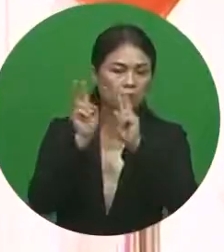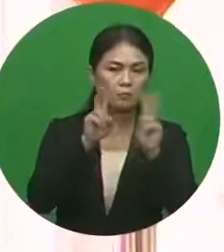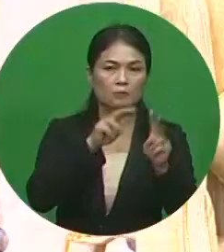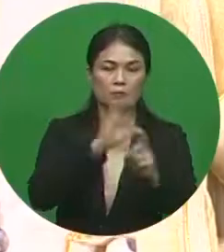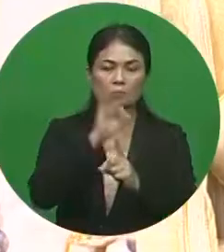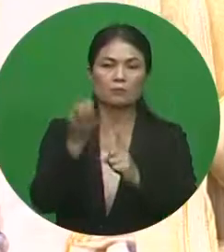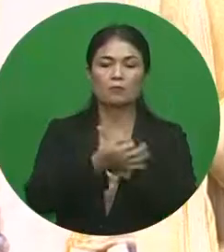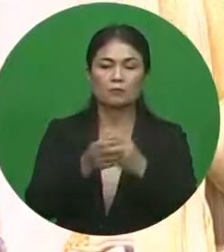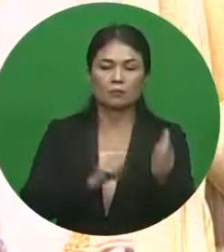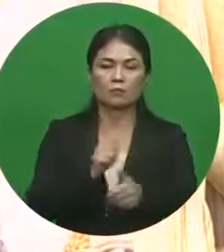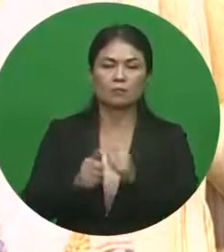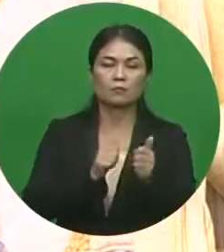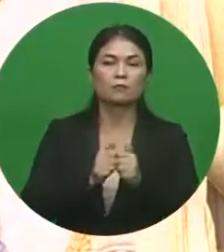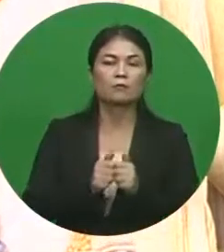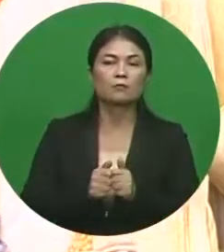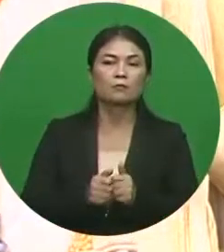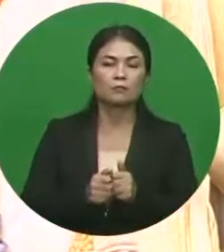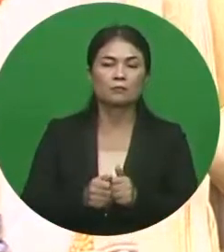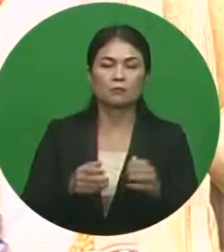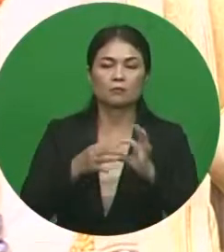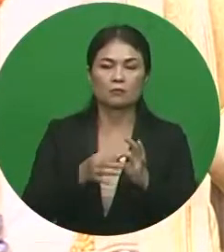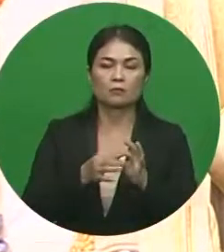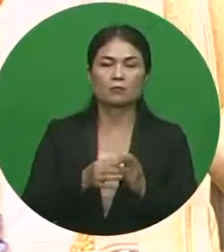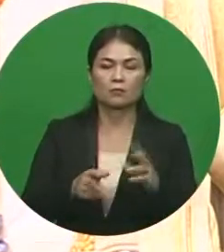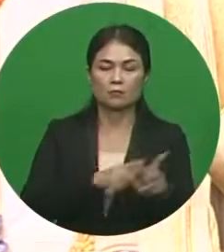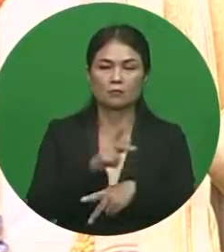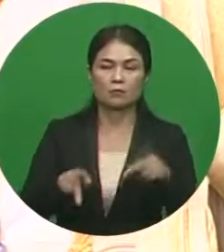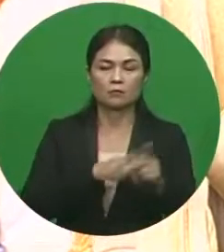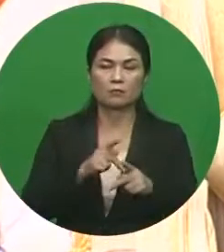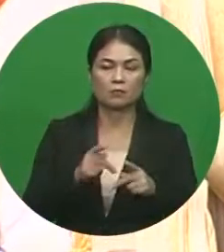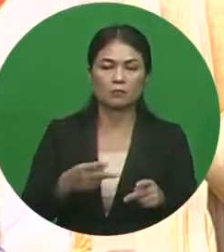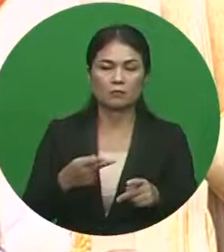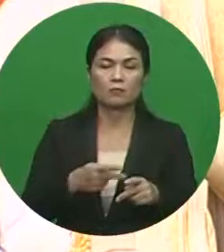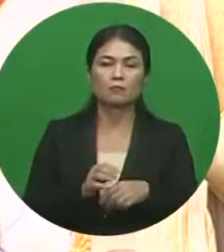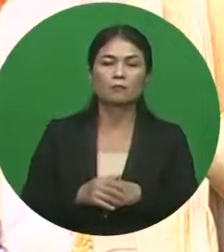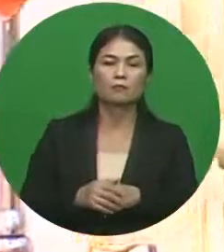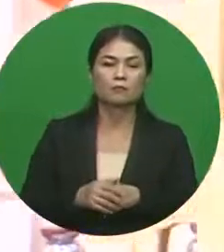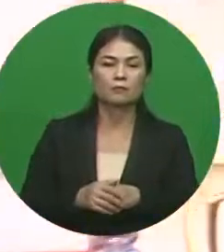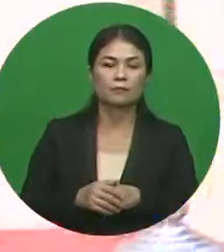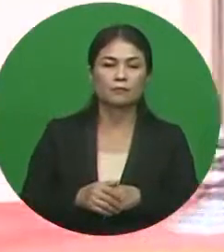វប្បធម៌កីឡានិងការប្រស្រ័យរវាងប្រជាជននិងប្រជាជន